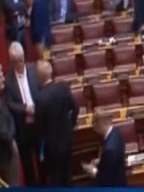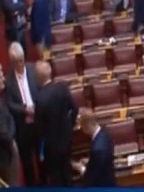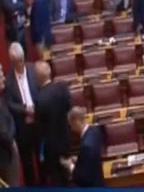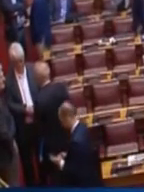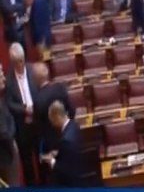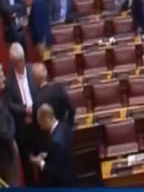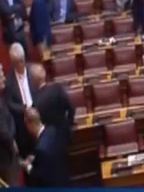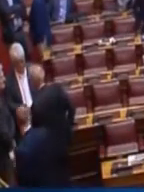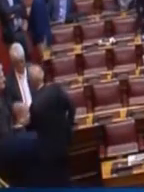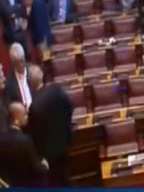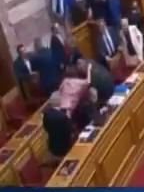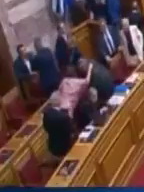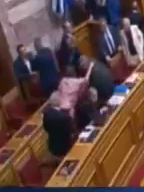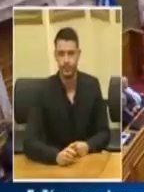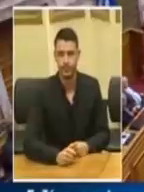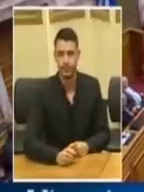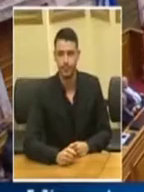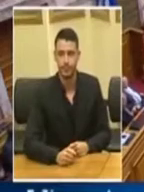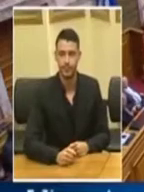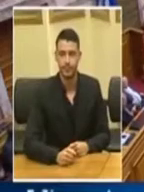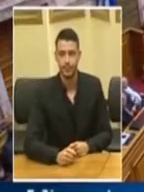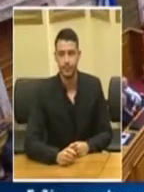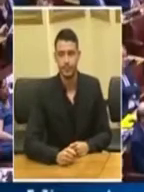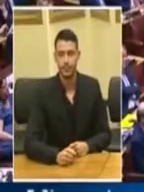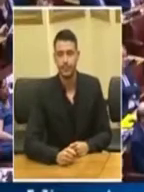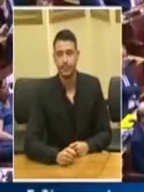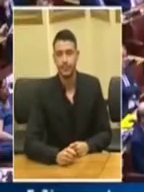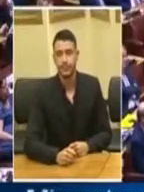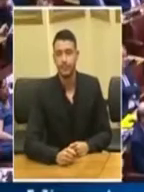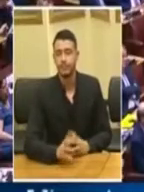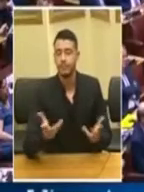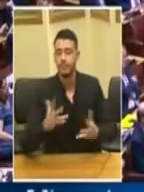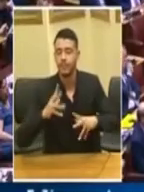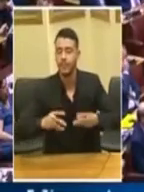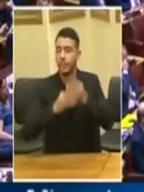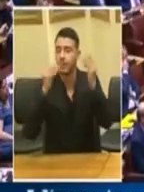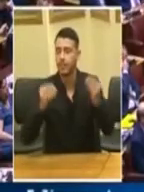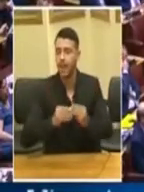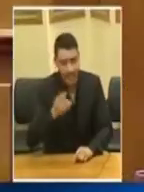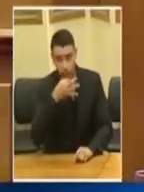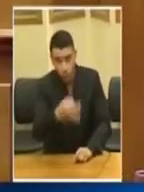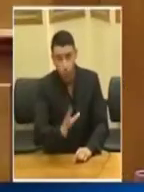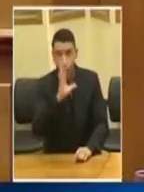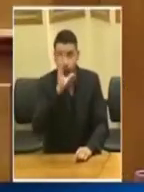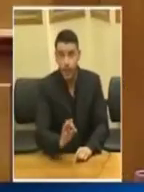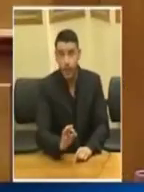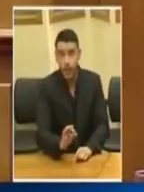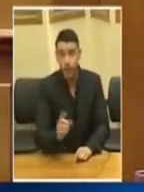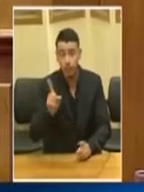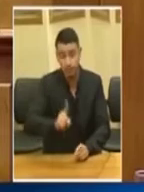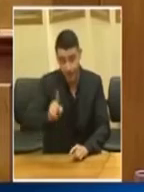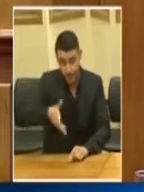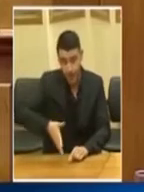διένεξης που κρατά 3 δεκαετίες. Σφραγίστηκε το πέρασμα της Ελλάδος από μια εποχή οικονομικής καχεξίας και